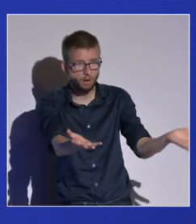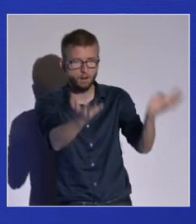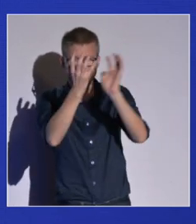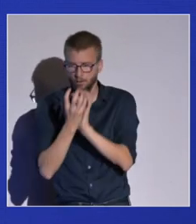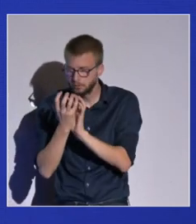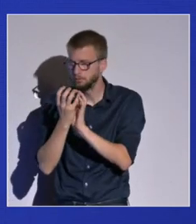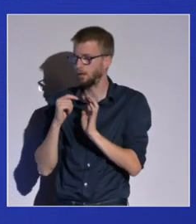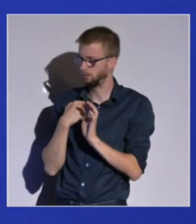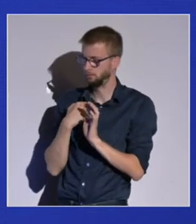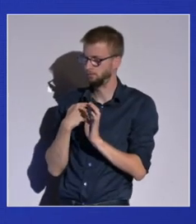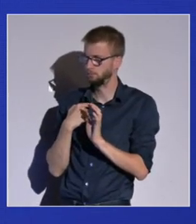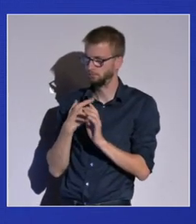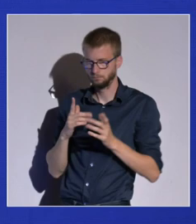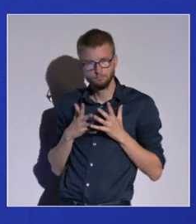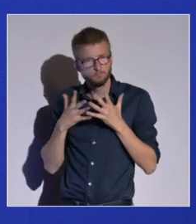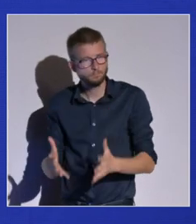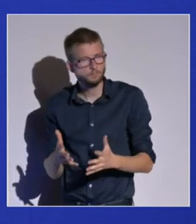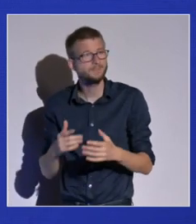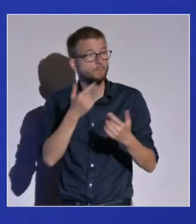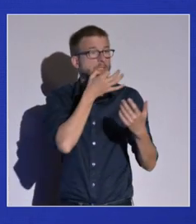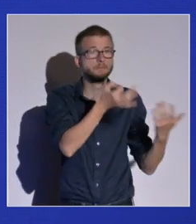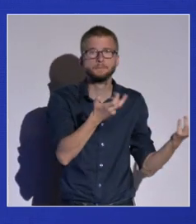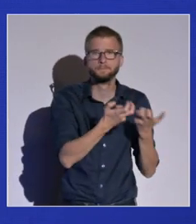dire ce que je suggère dont on s'occupe.